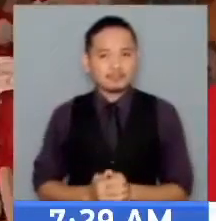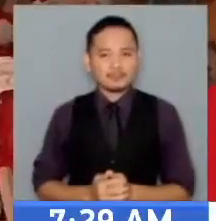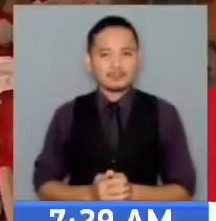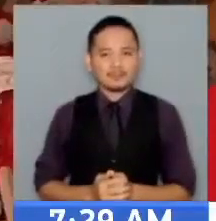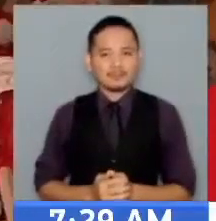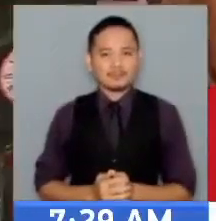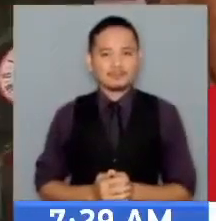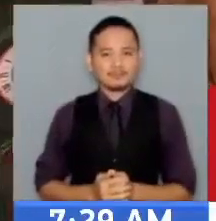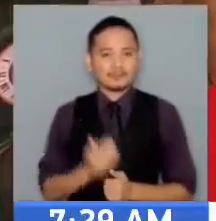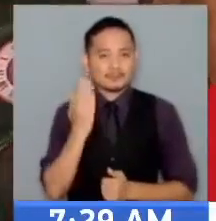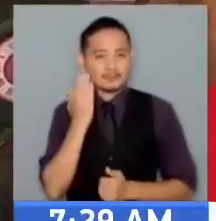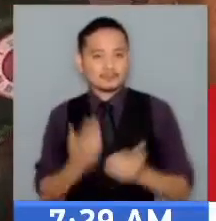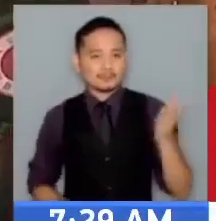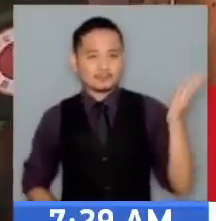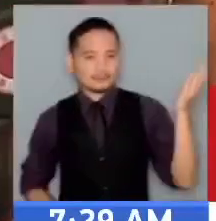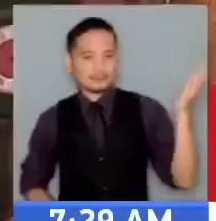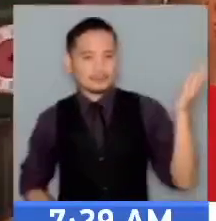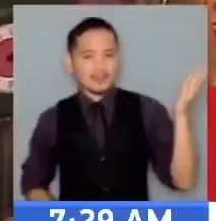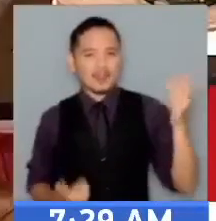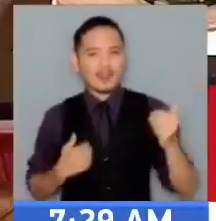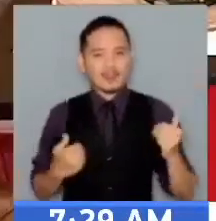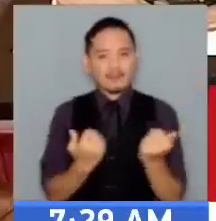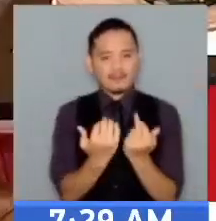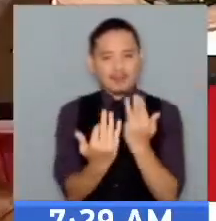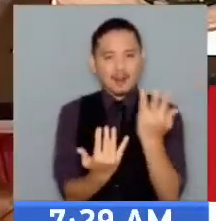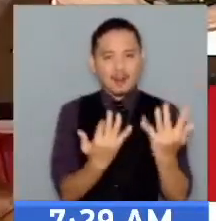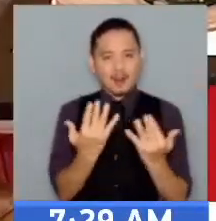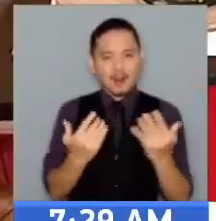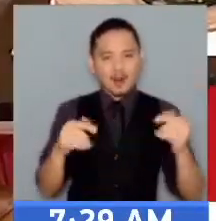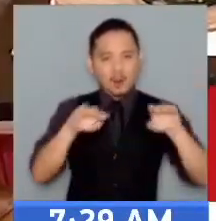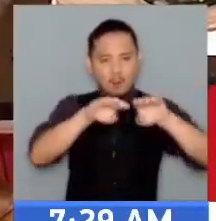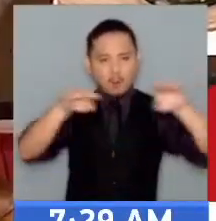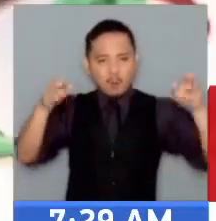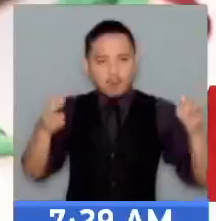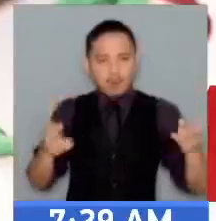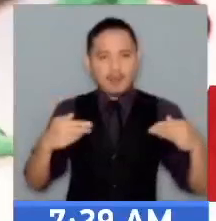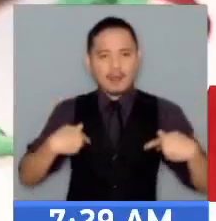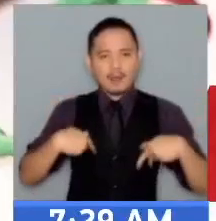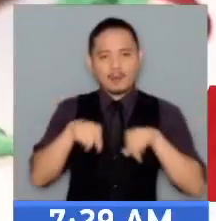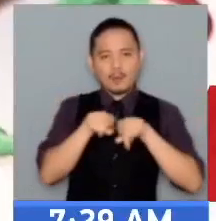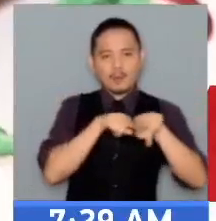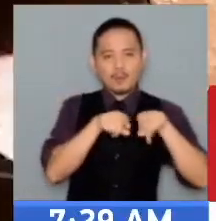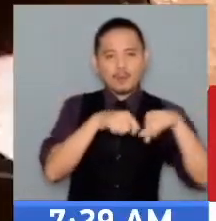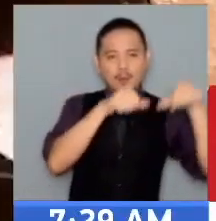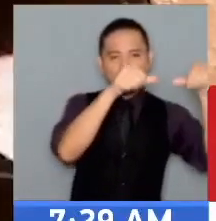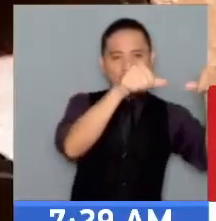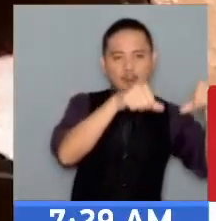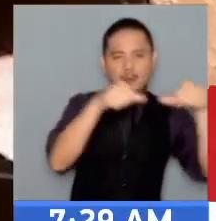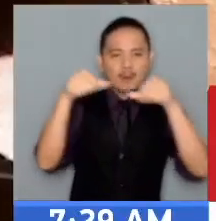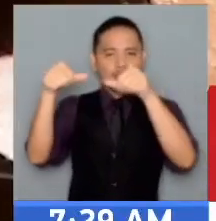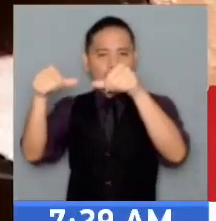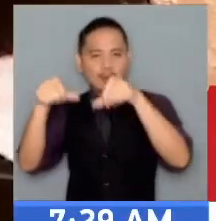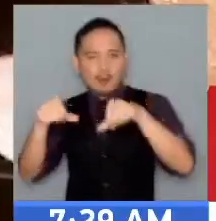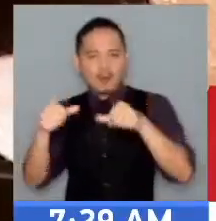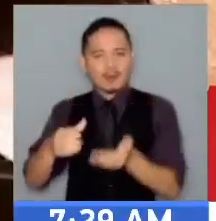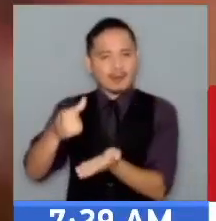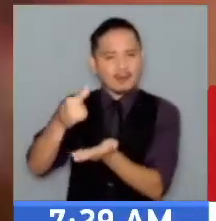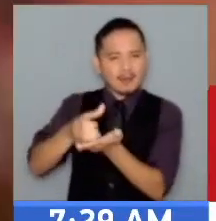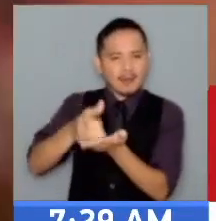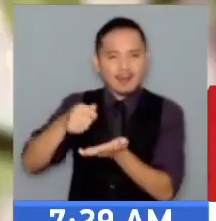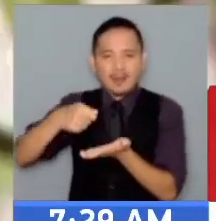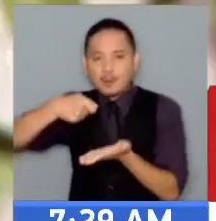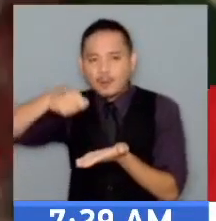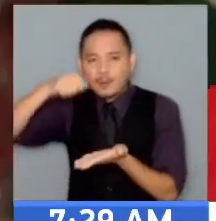May fireplace pang sinabita ng Christmas stockings, hanggang sa mga kutsara, plato at mga baso, lahat Santa Claus